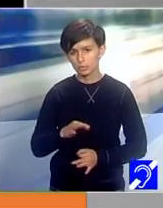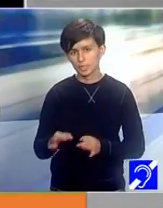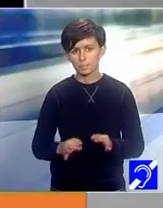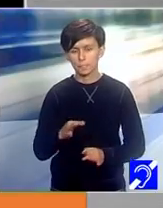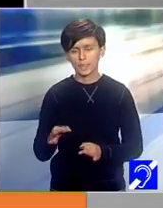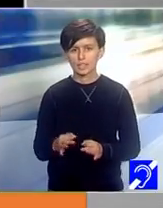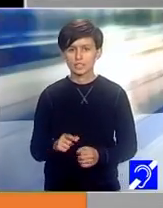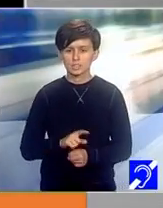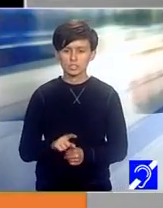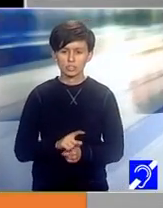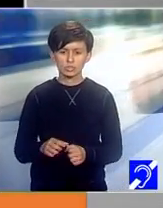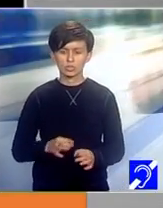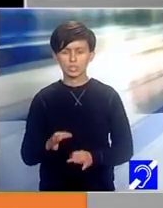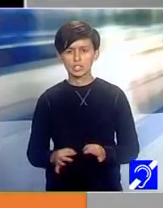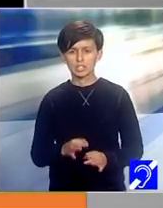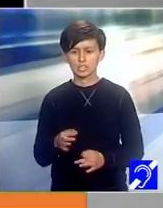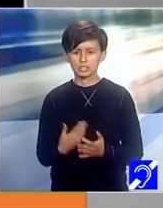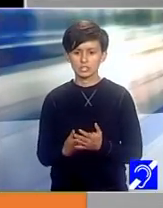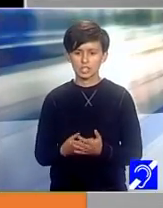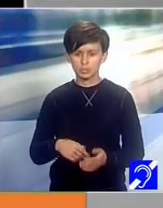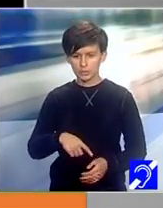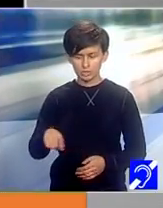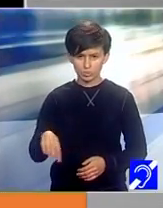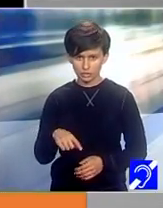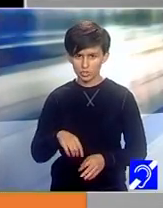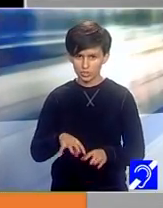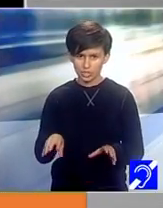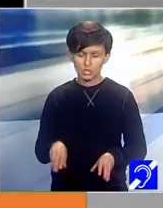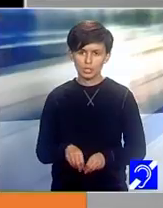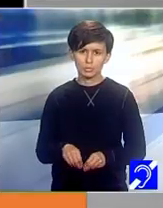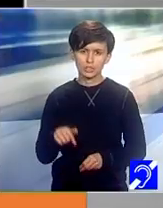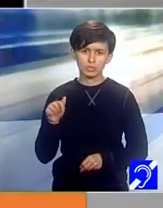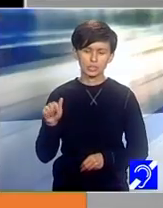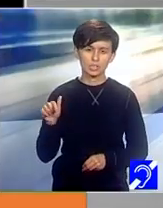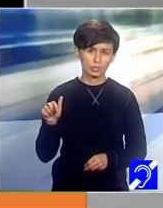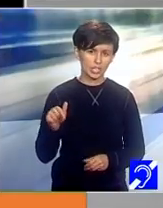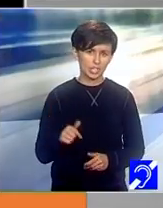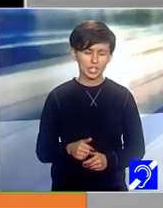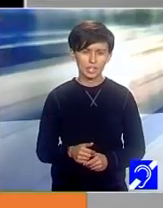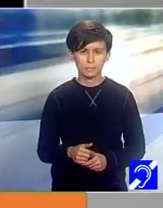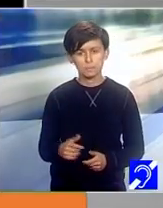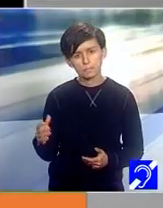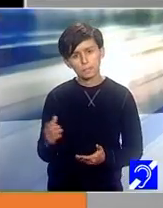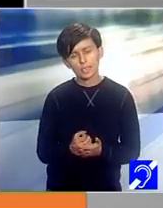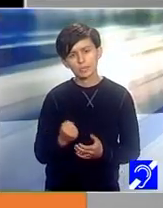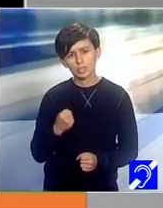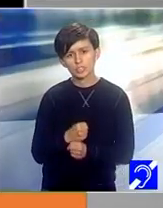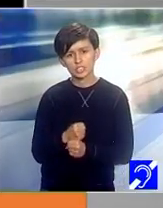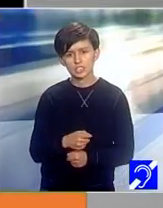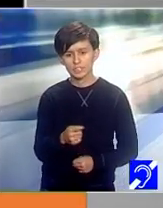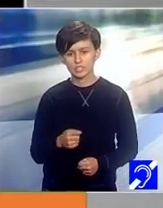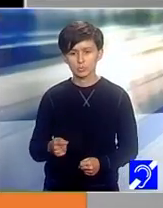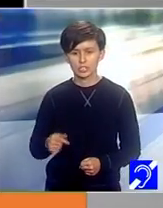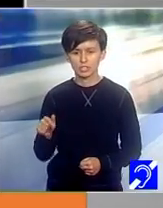și elementele tradiționale pentru noi. Iar împreună cu ei am reușit să facem acest proiect. Deci, practic,